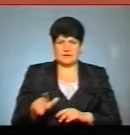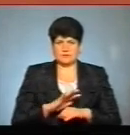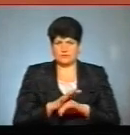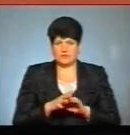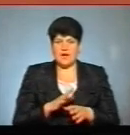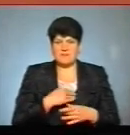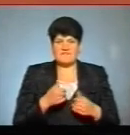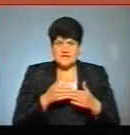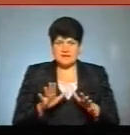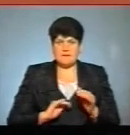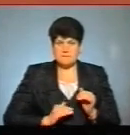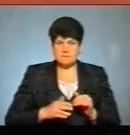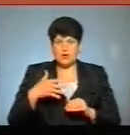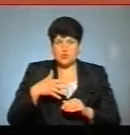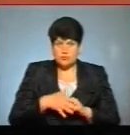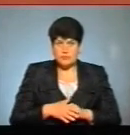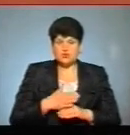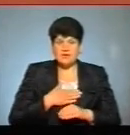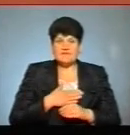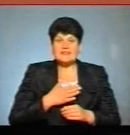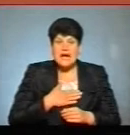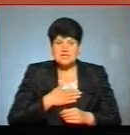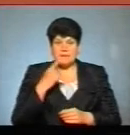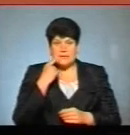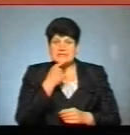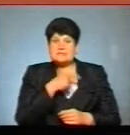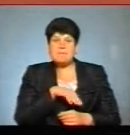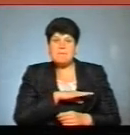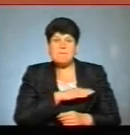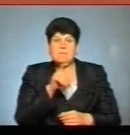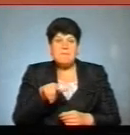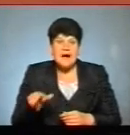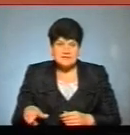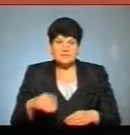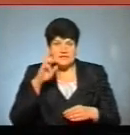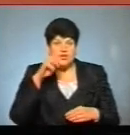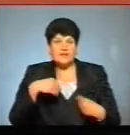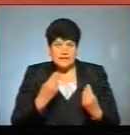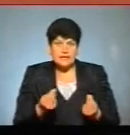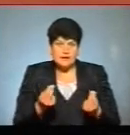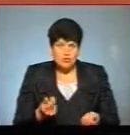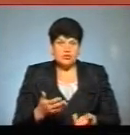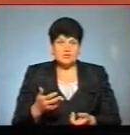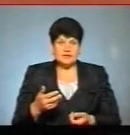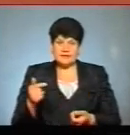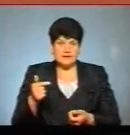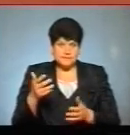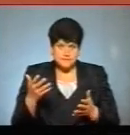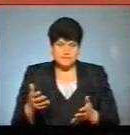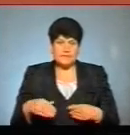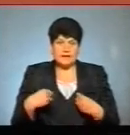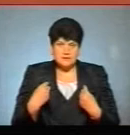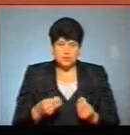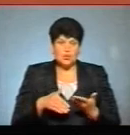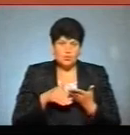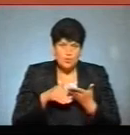відкриваємо бізнес, бо ми розуміємо, що навіть нашим іспанцям, які все ж таки, яким держава дає гроші, і не гривні все ж таки, яким